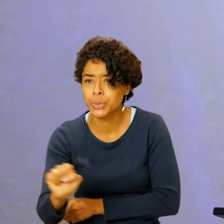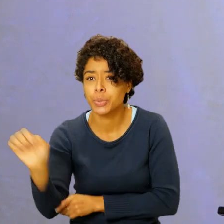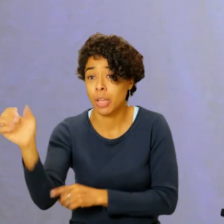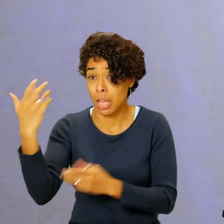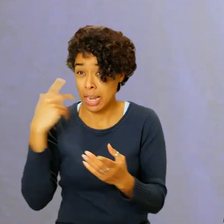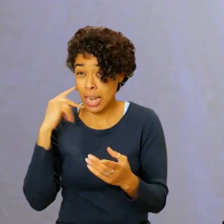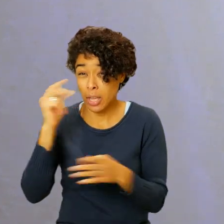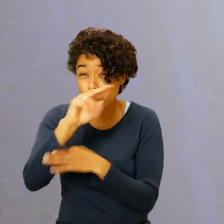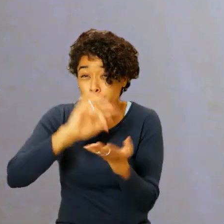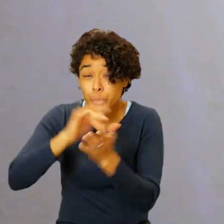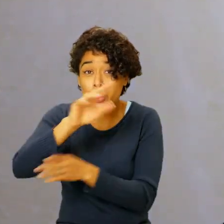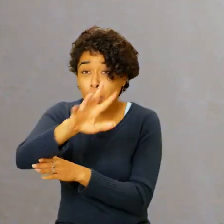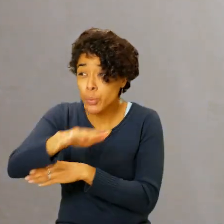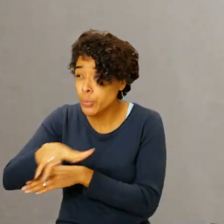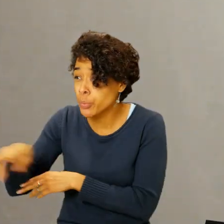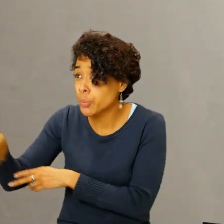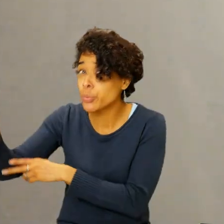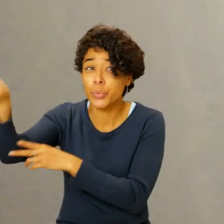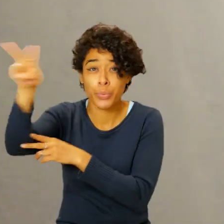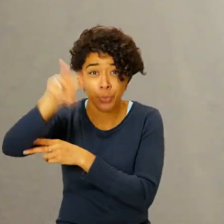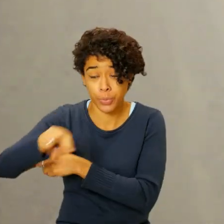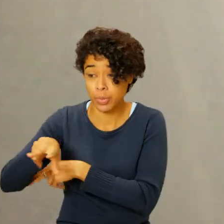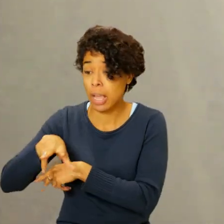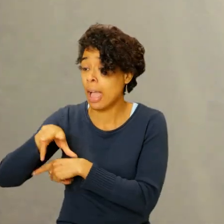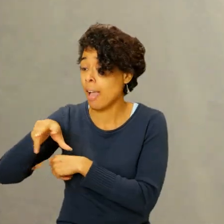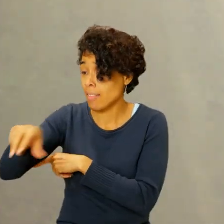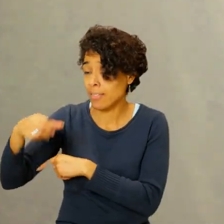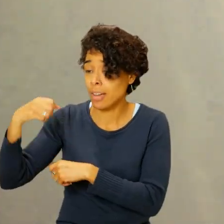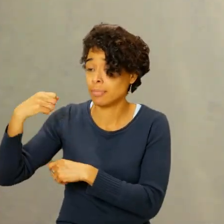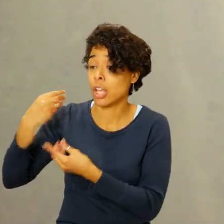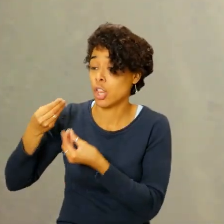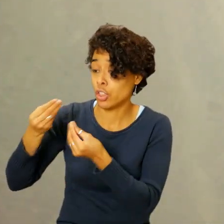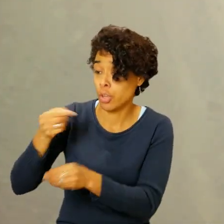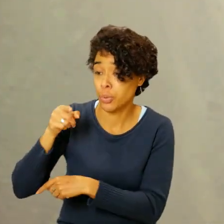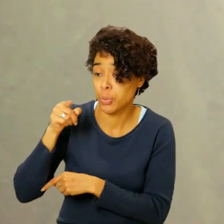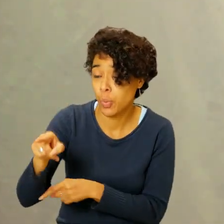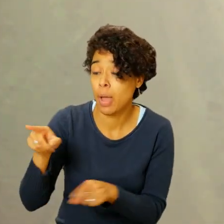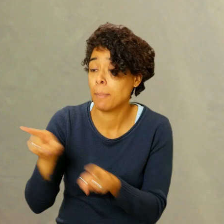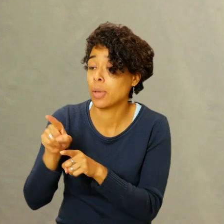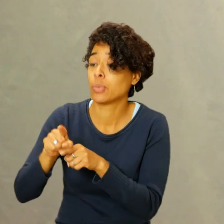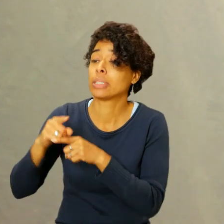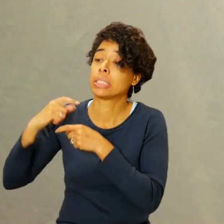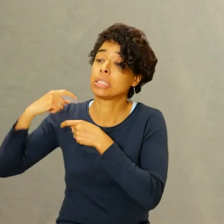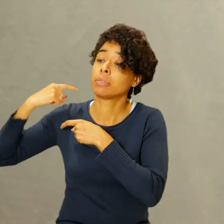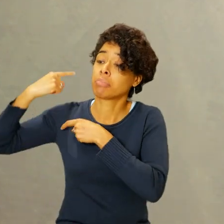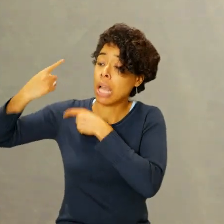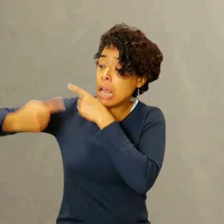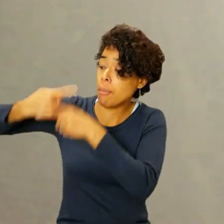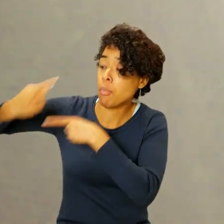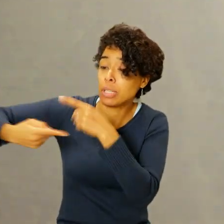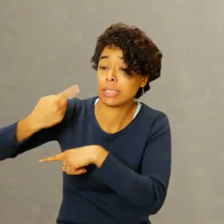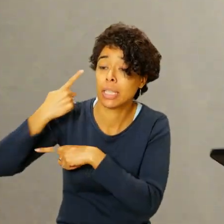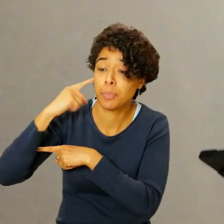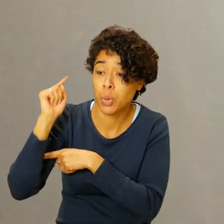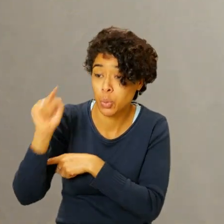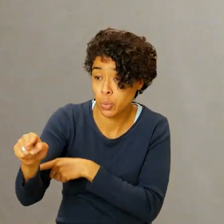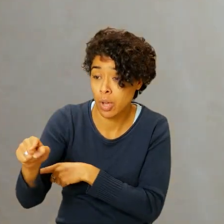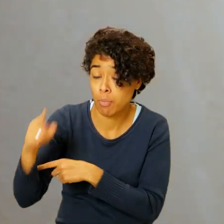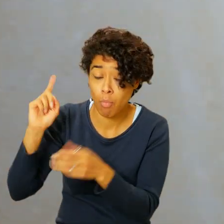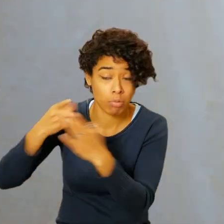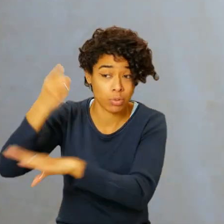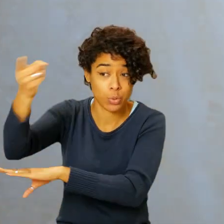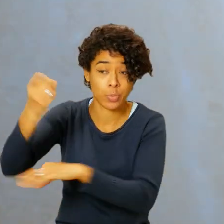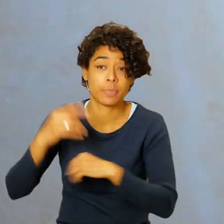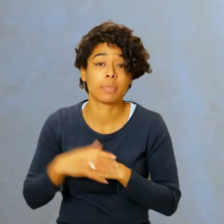le pays que tu vois, je le donnerai à toi et à ta postérité pour toujours. Si Abraham ne s'était pas séparé